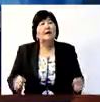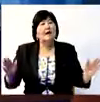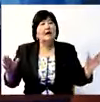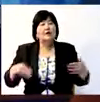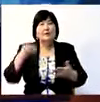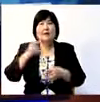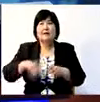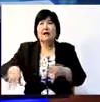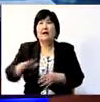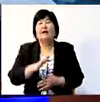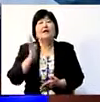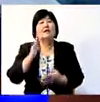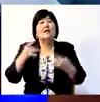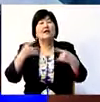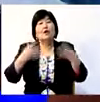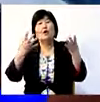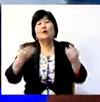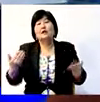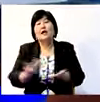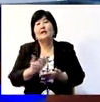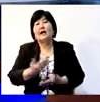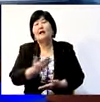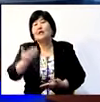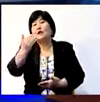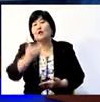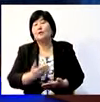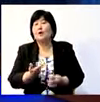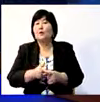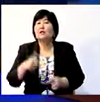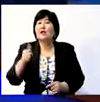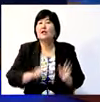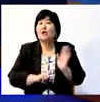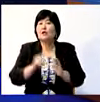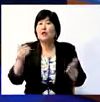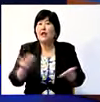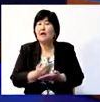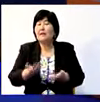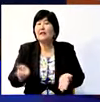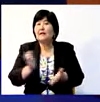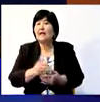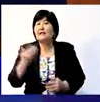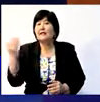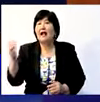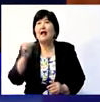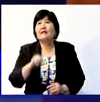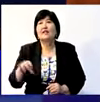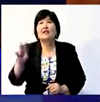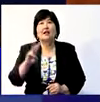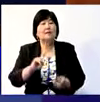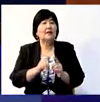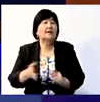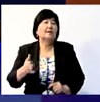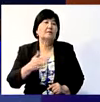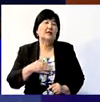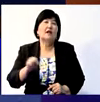Ассаламу алейкум, ардақты ағайын, тікелей эфирде күндізгі жаңалықтар топтамасы. Осы сағатқа келіп түскен ақпараттармен таныстыратын мен Алданазар Нағымет, сұлды